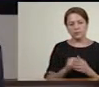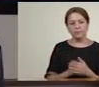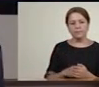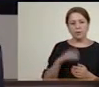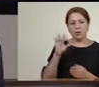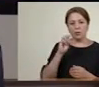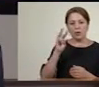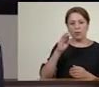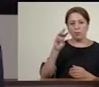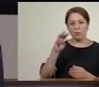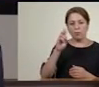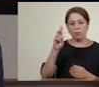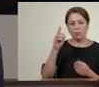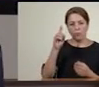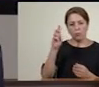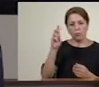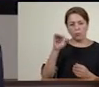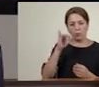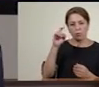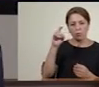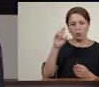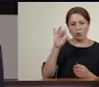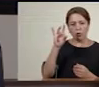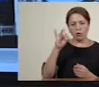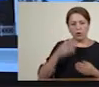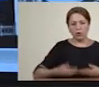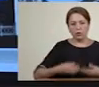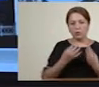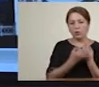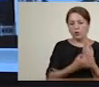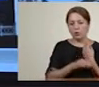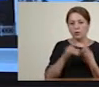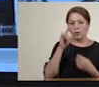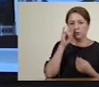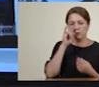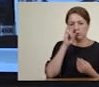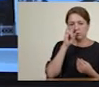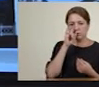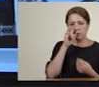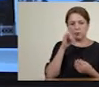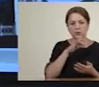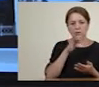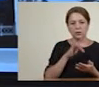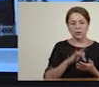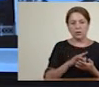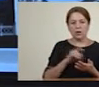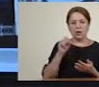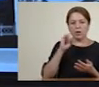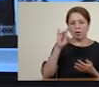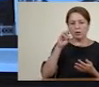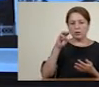Imom Buxoriy hayotining so'nggi yillari Samarqand shahridagi Xartang qishlog'ida